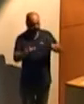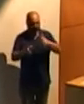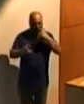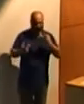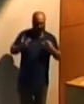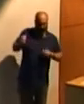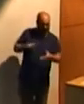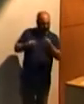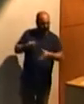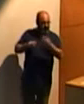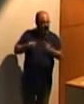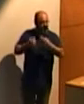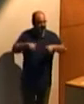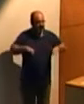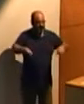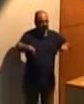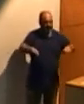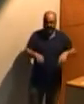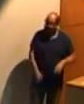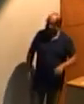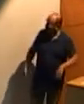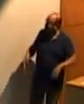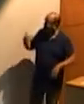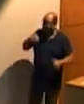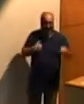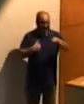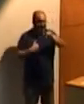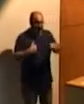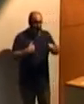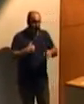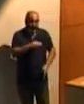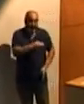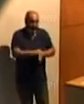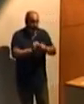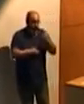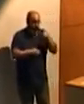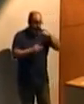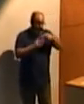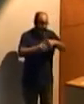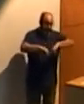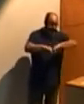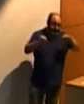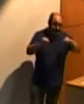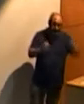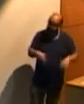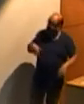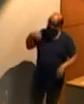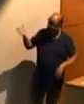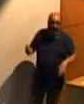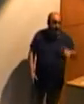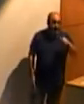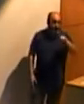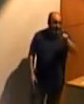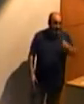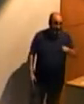valeur ainsi donc on peuvent premièrement se poser la question et si le fondement un petit peu de ce que je vais essayer de l'exposé c'est que la question qui est posée